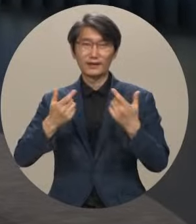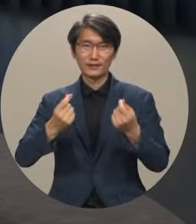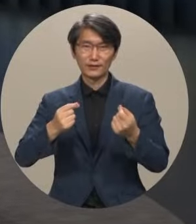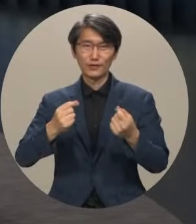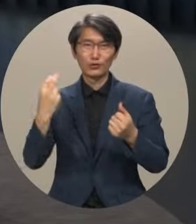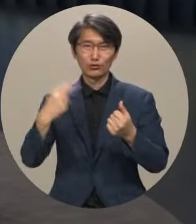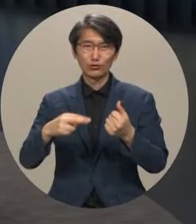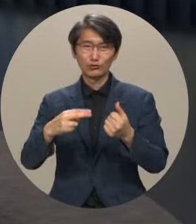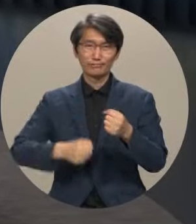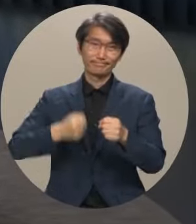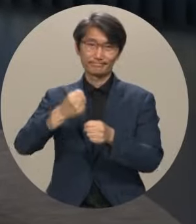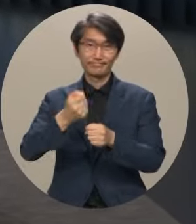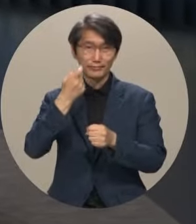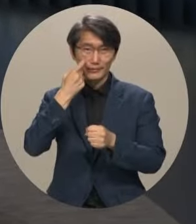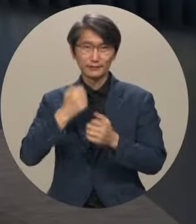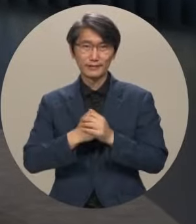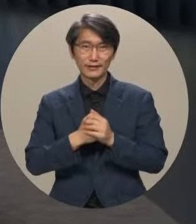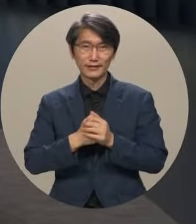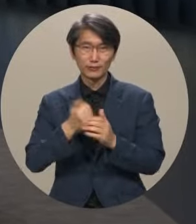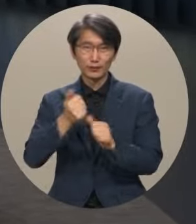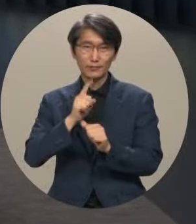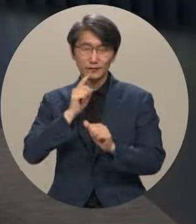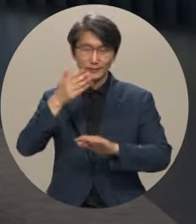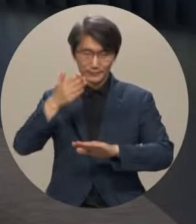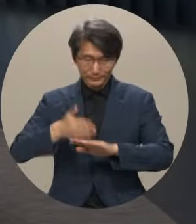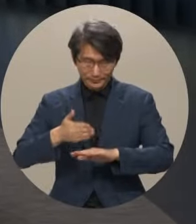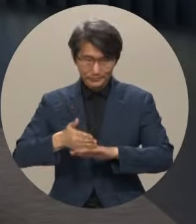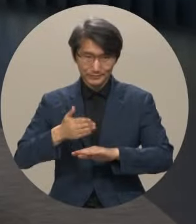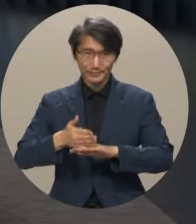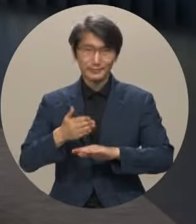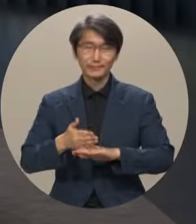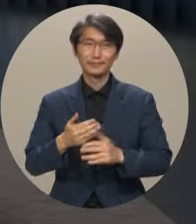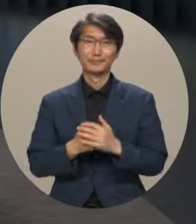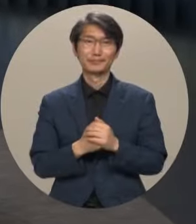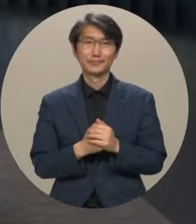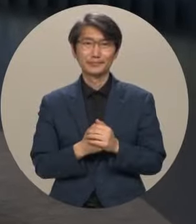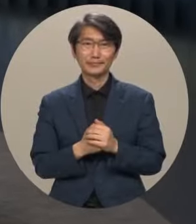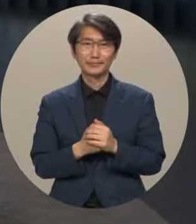우리 교육을 다시 바로 세우겠습니다. 네, 후보님 오늘 말씀 고맙습니다. 예, 감사합니다.